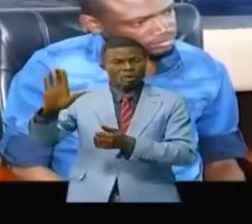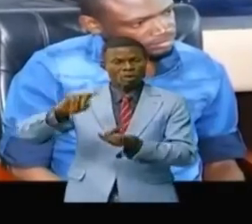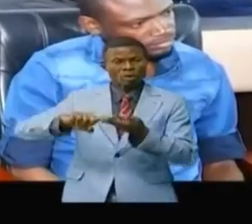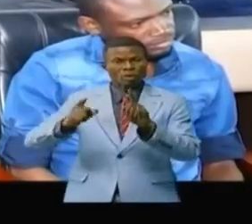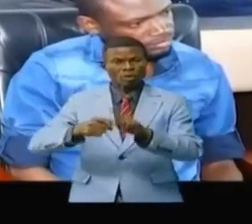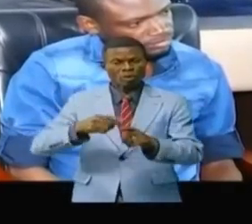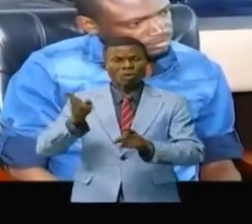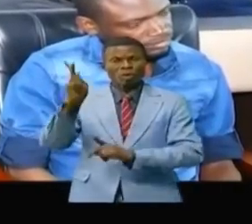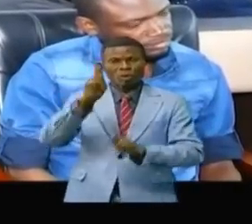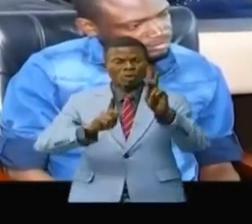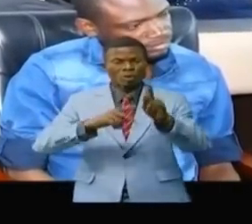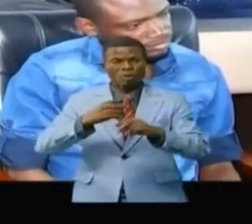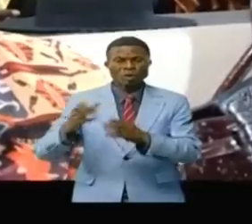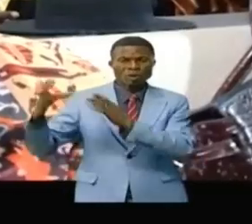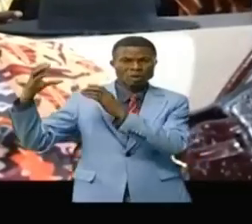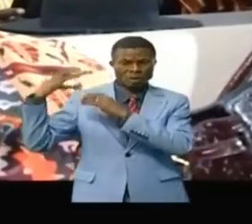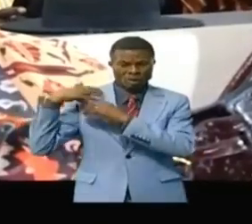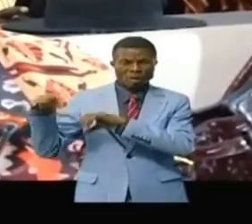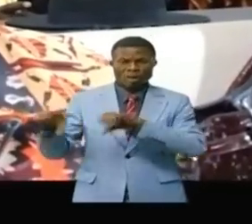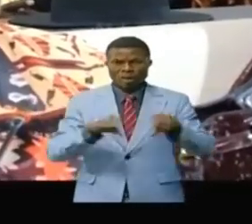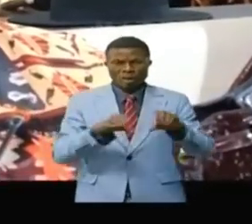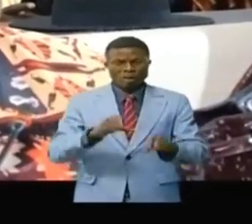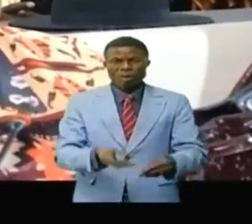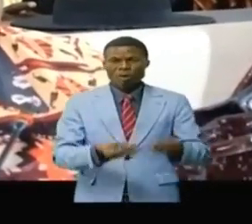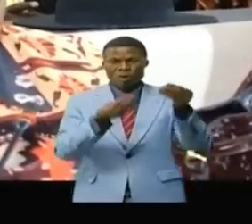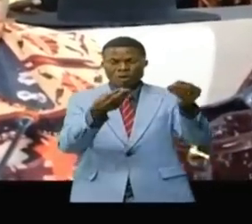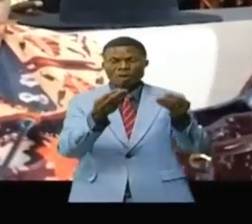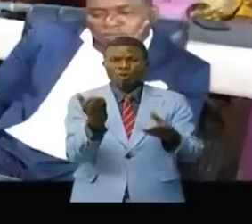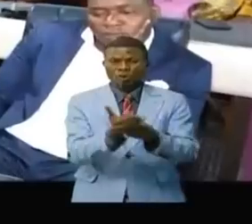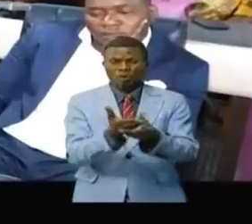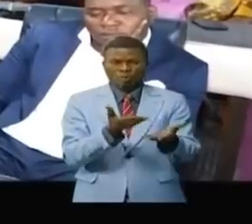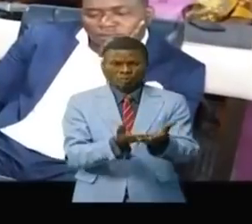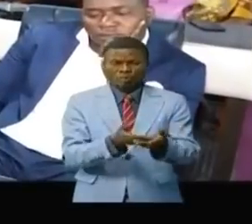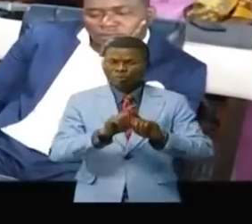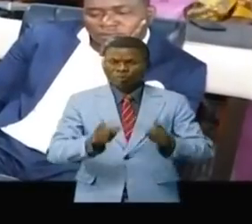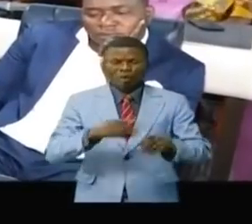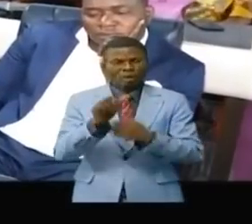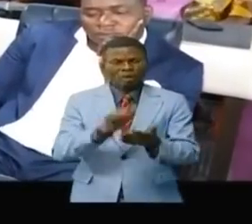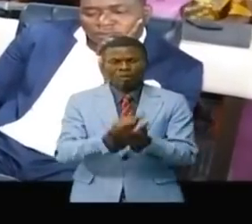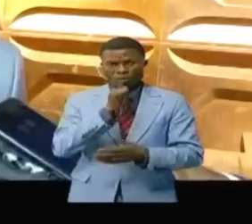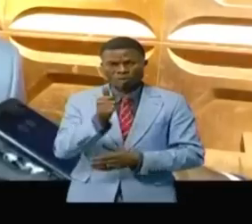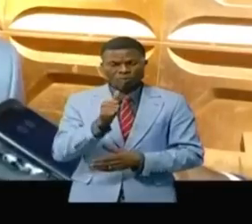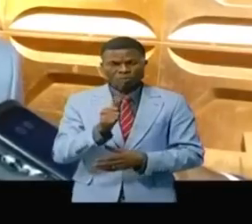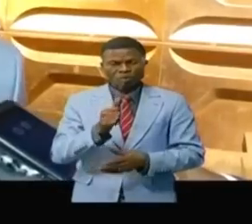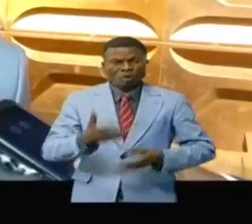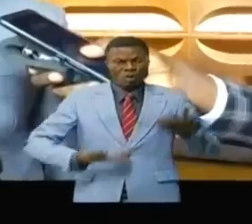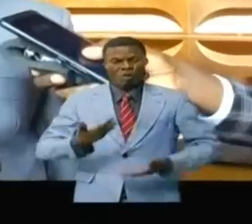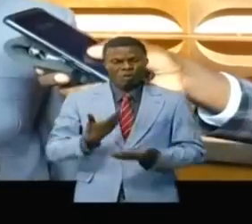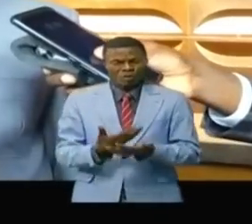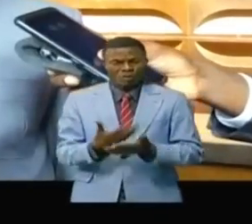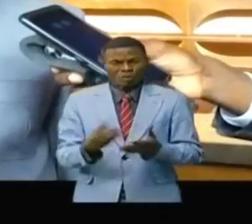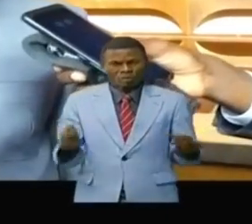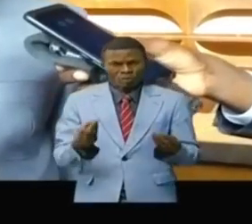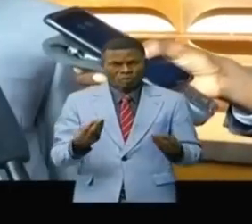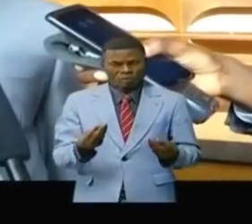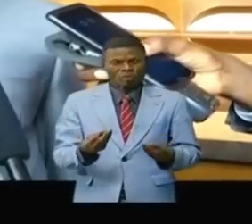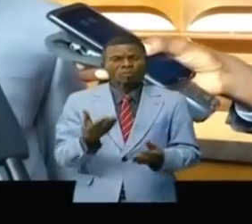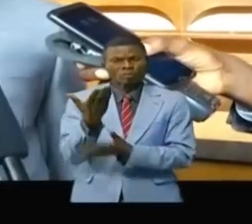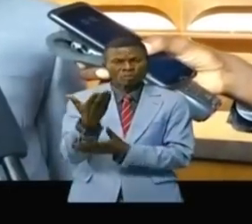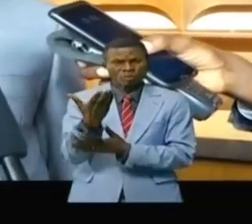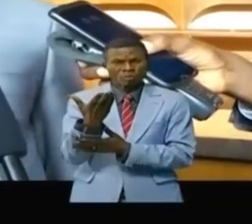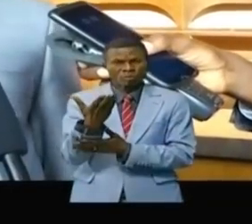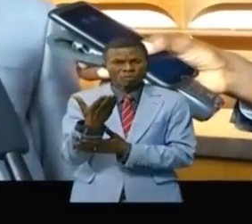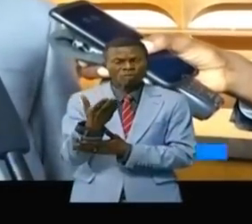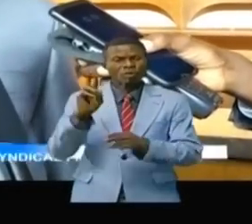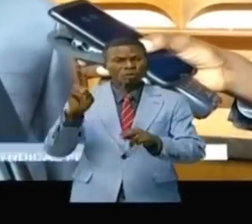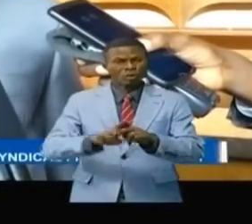fonction publique chargé des actifs qui lui a transmis le courrier. Alors, ce n'est pas le cas. Et puis, il est pressé par rapport à lui. Et nous exigeons la mise